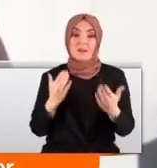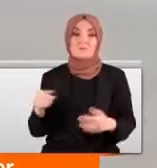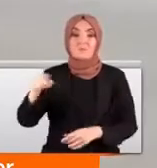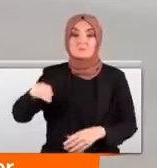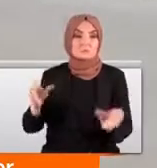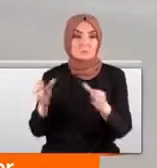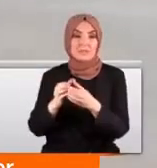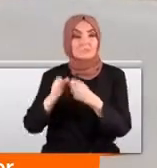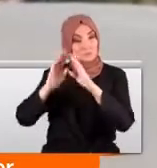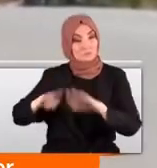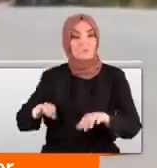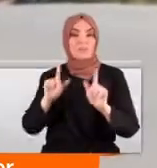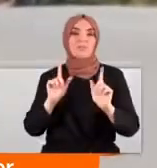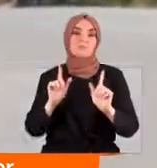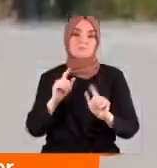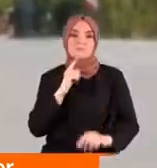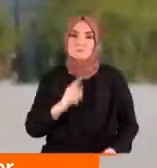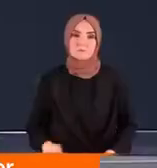lazım.